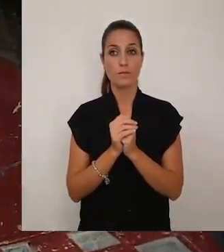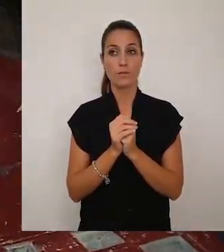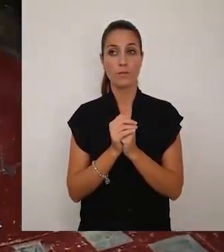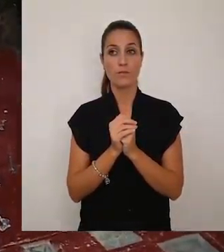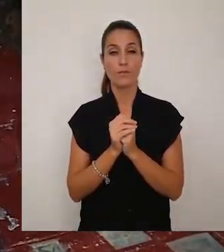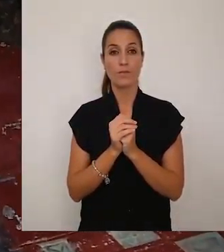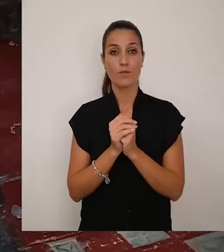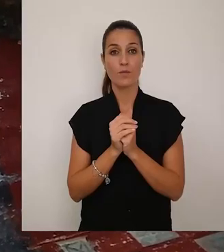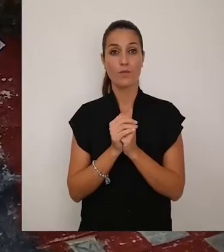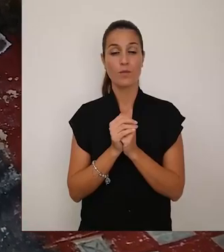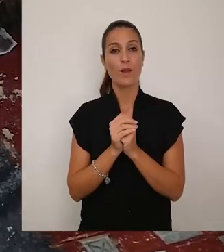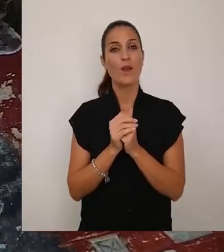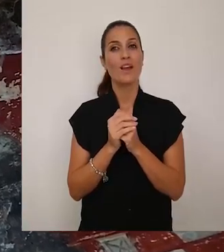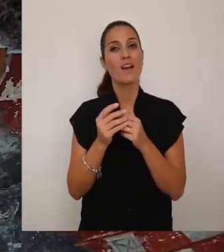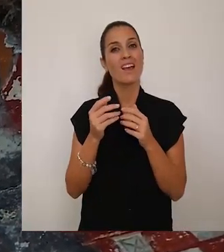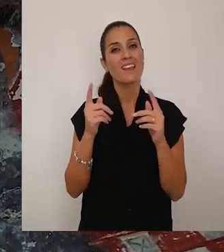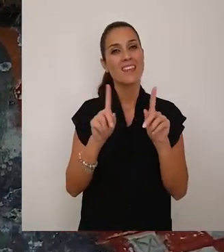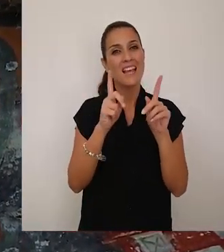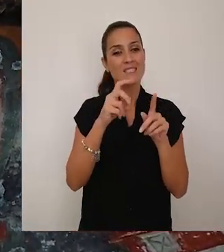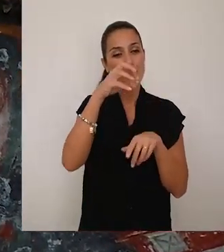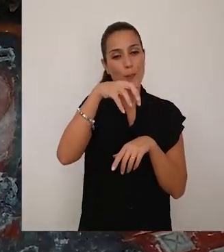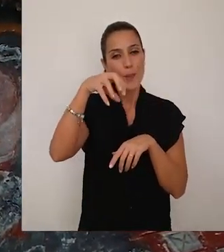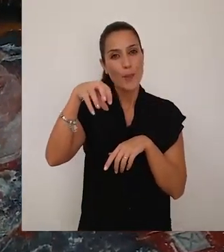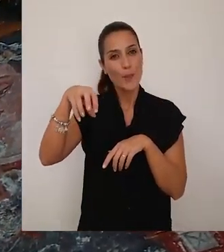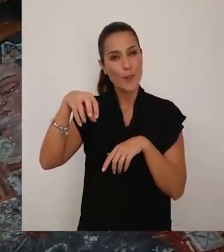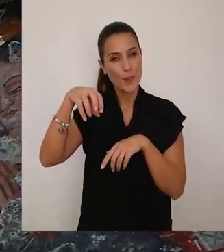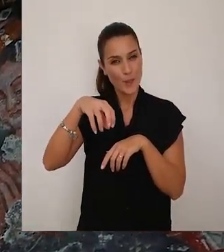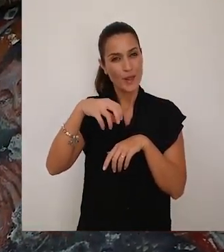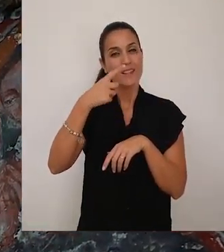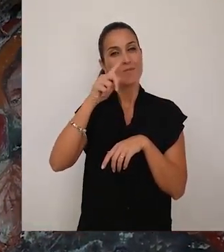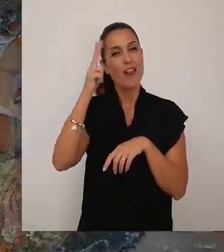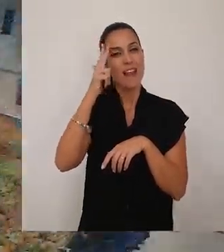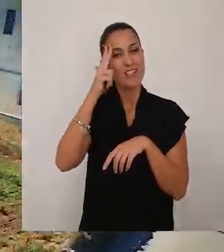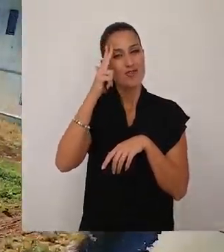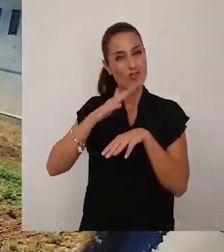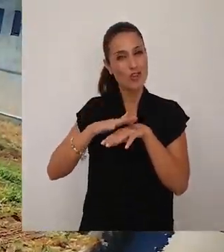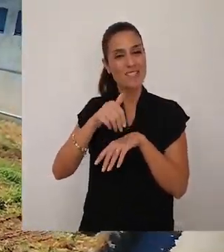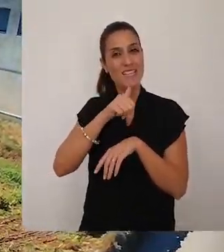Le piccole architetture religiose isternatesi si collocano nella fascinosa campagna